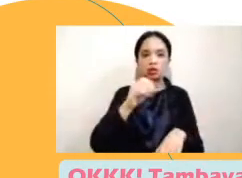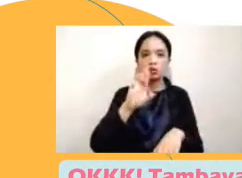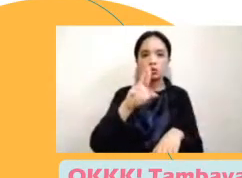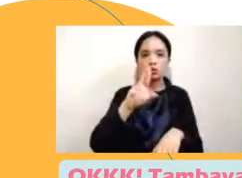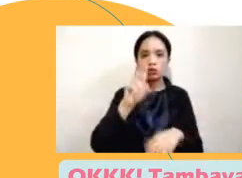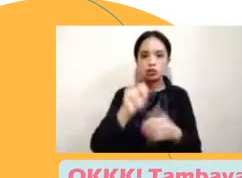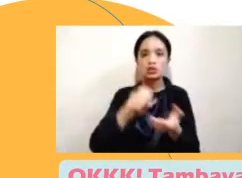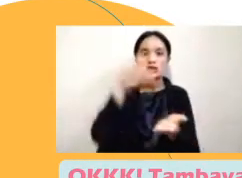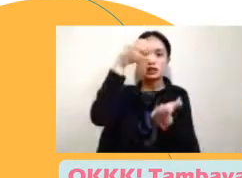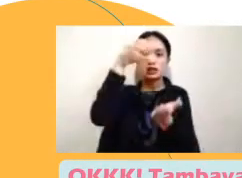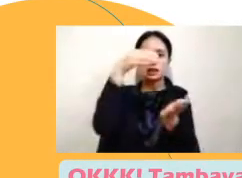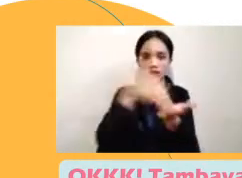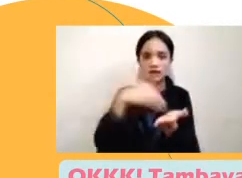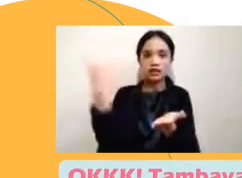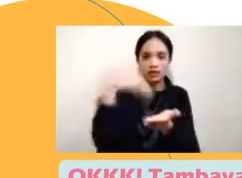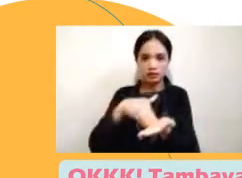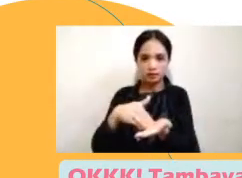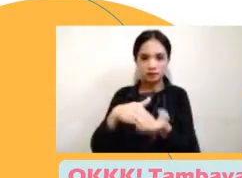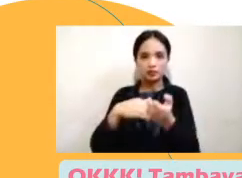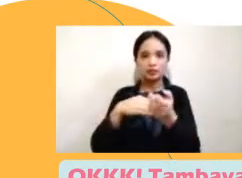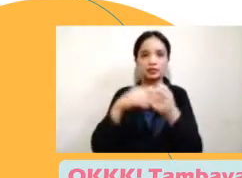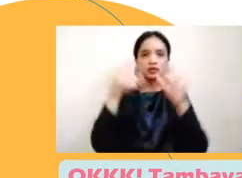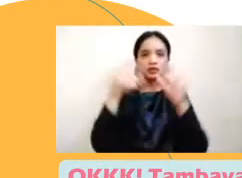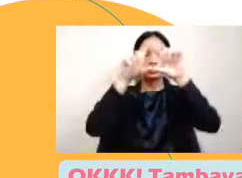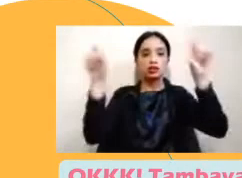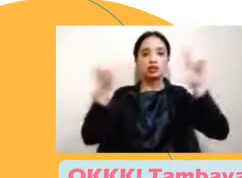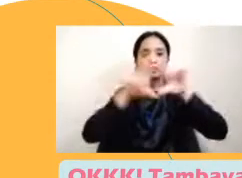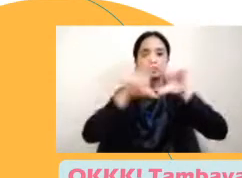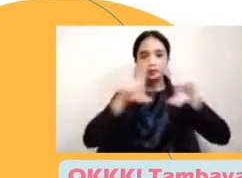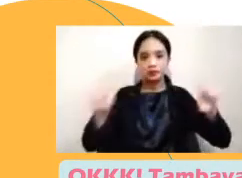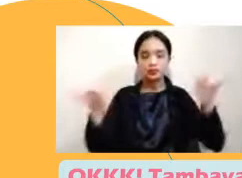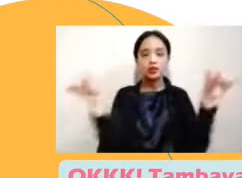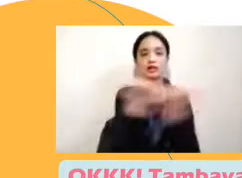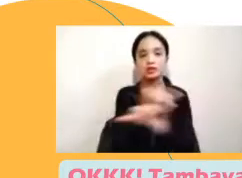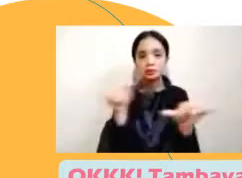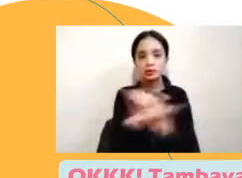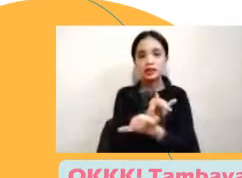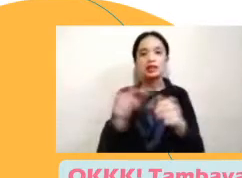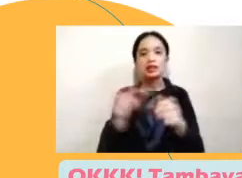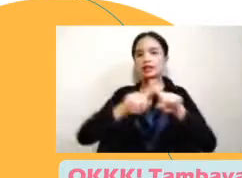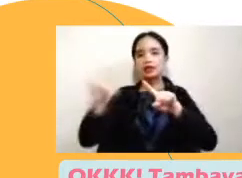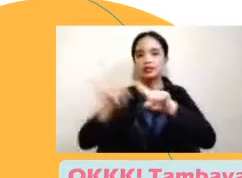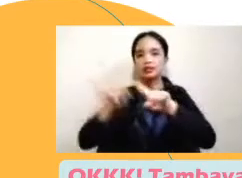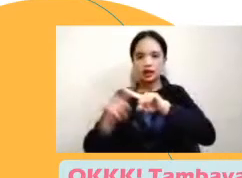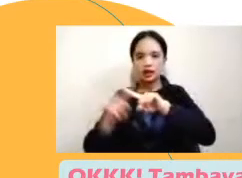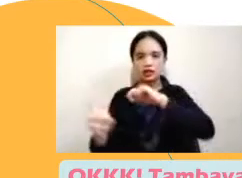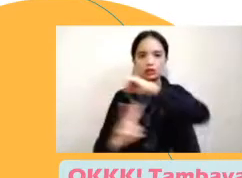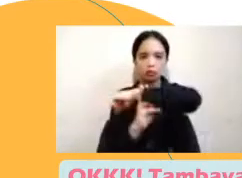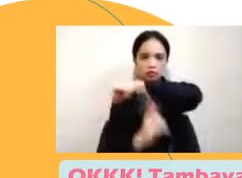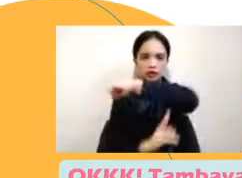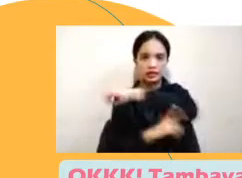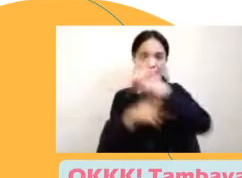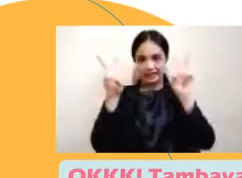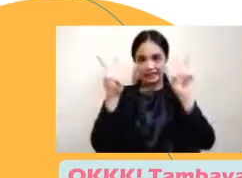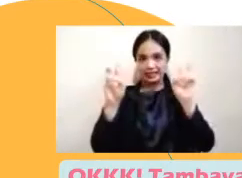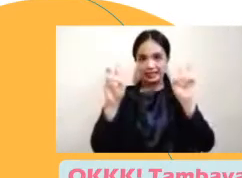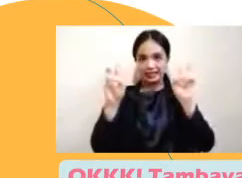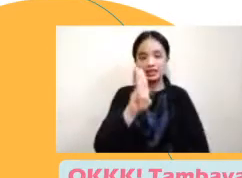ring tunog, ang bridge ay ibaba. Yun. So, at anong ginagawa ng